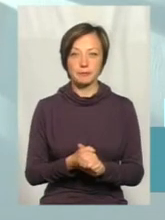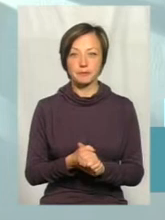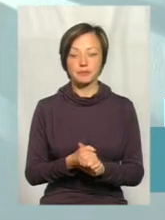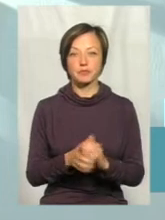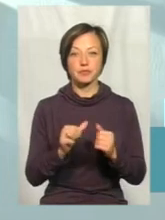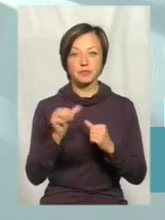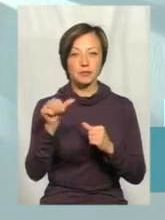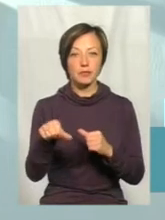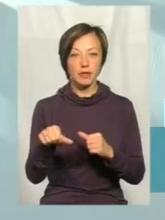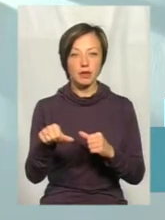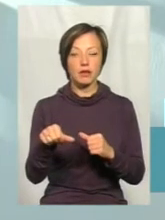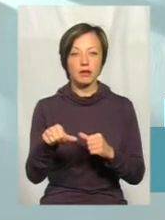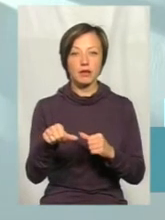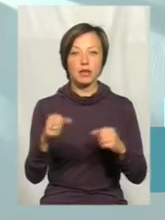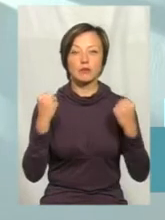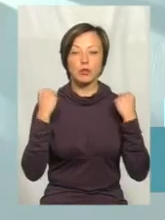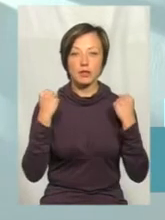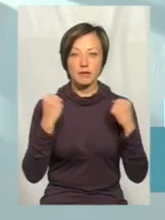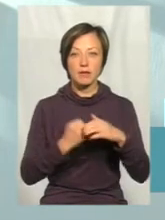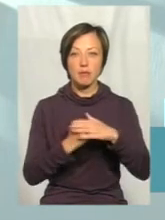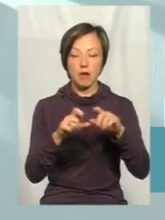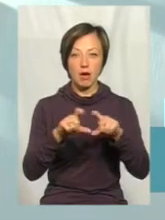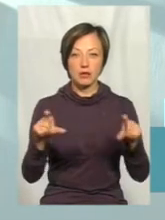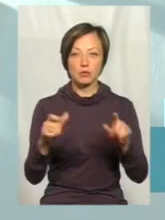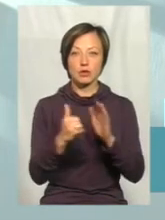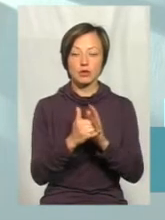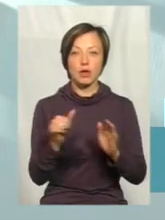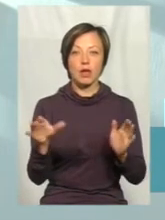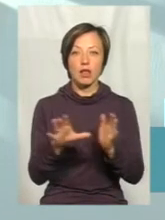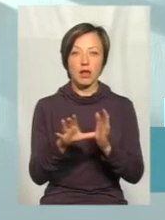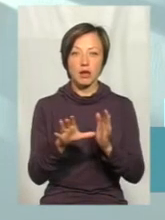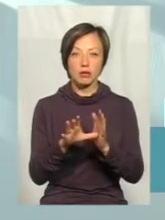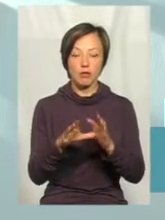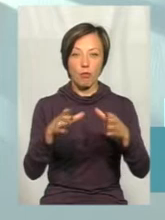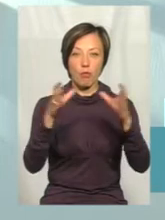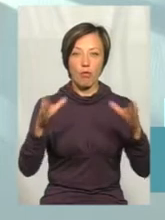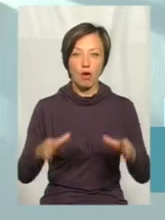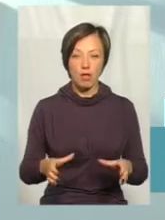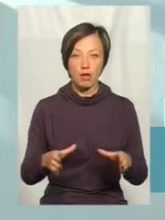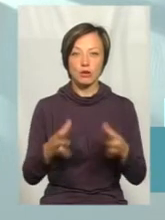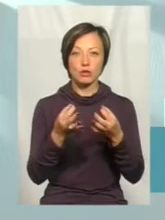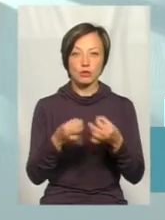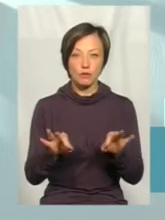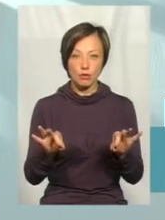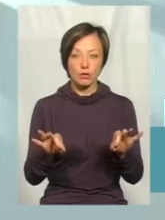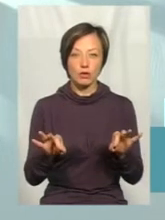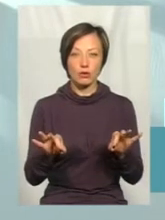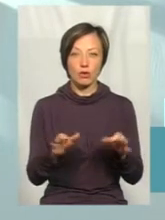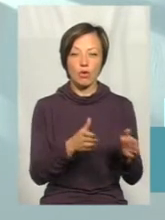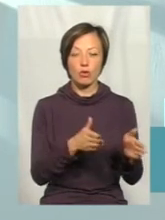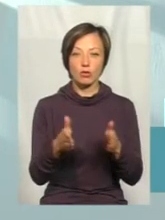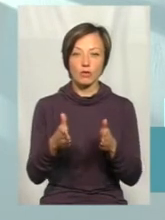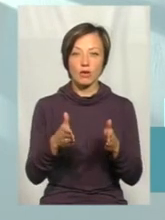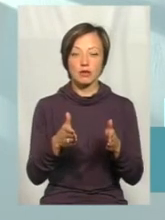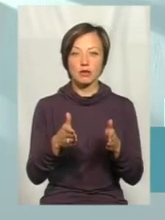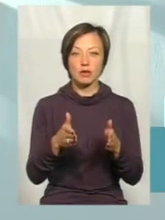на спортивній базі буде встановлено і електротакий бойлер, який буде дозволяти готувати теплу воду